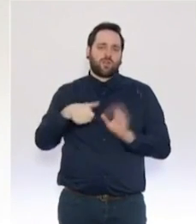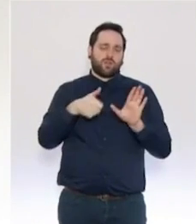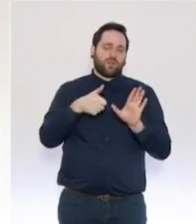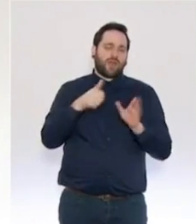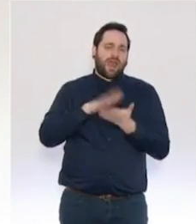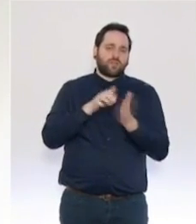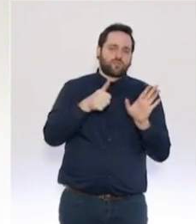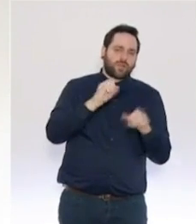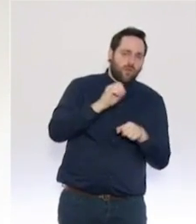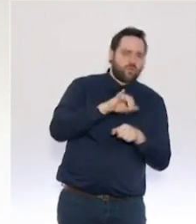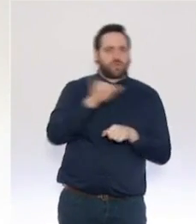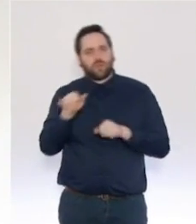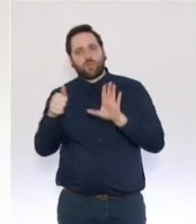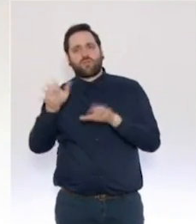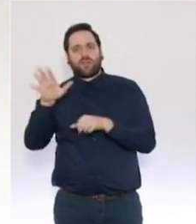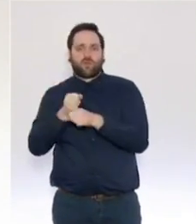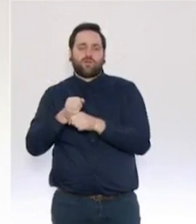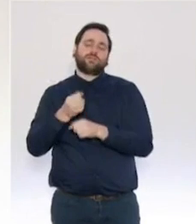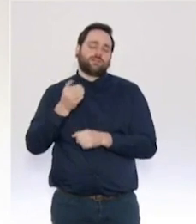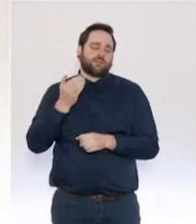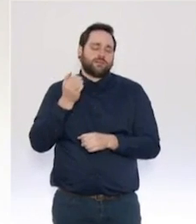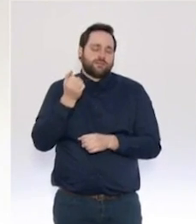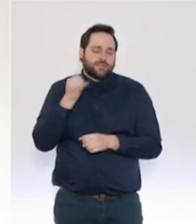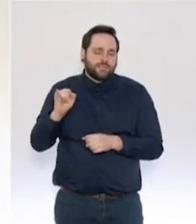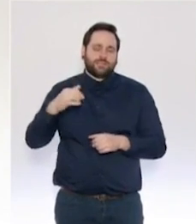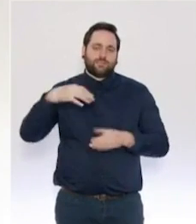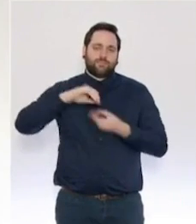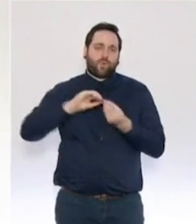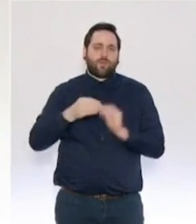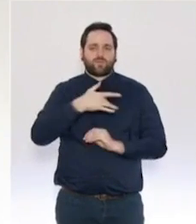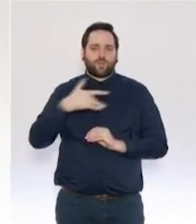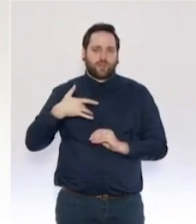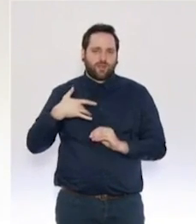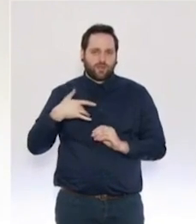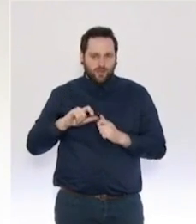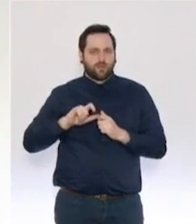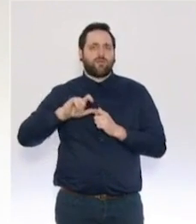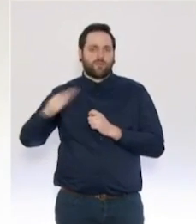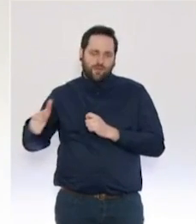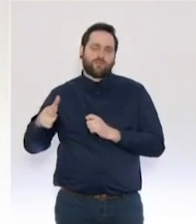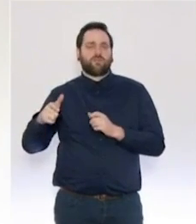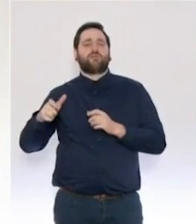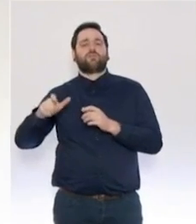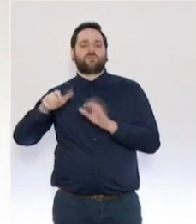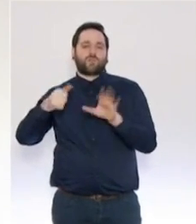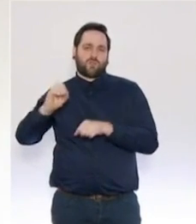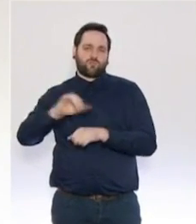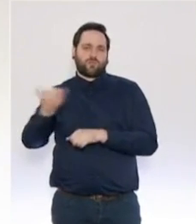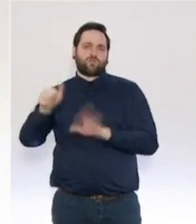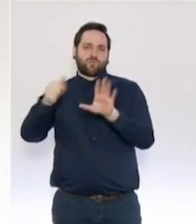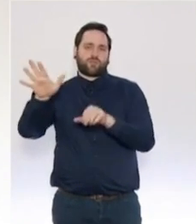l'ensemble des personnes de 50 à 65 ans la première livraison de vaccins astrazeneca